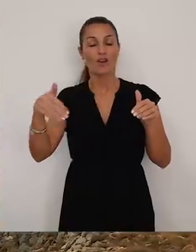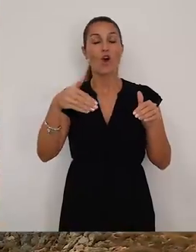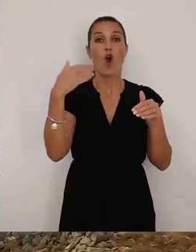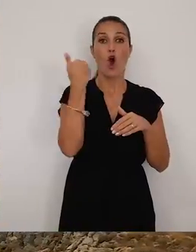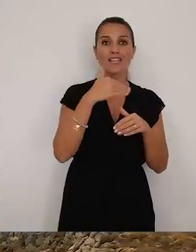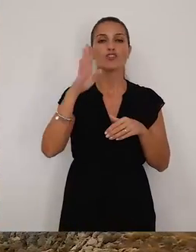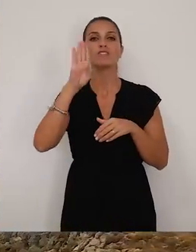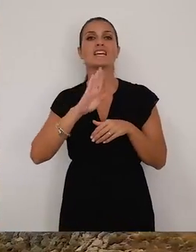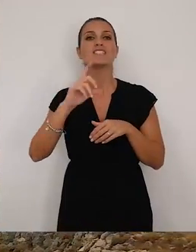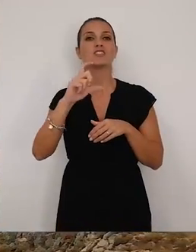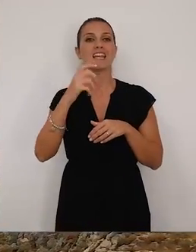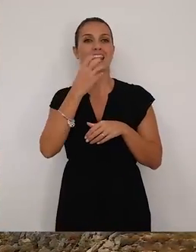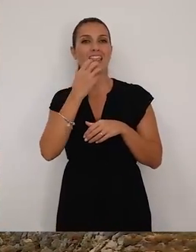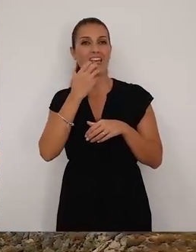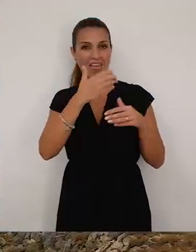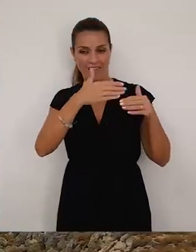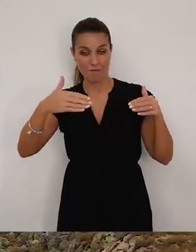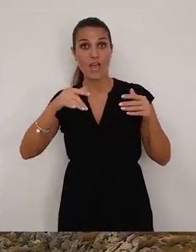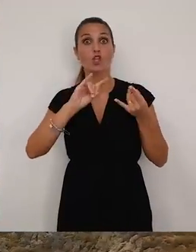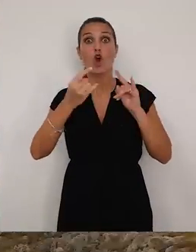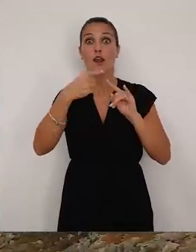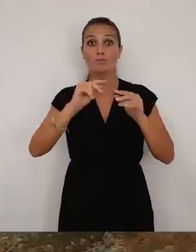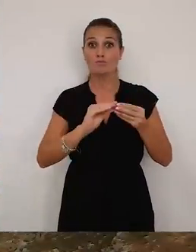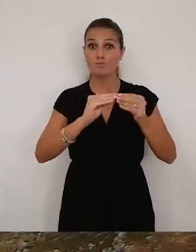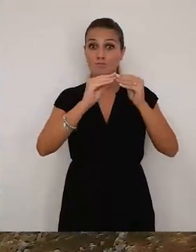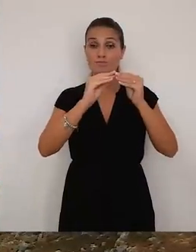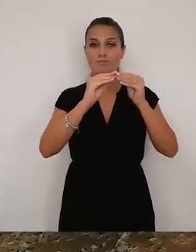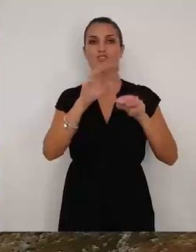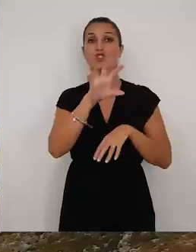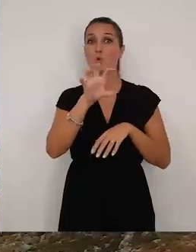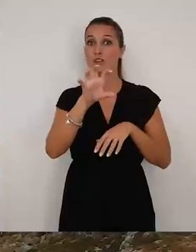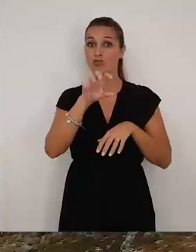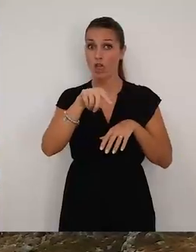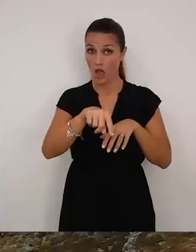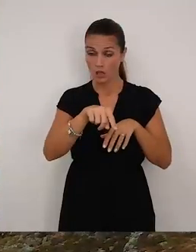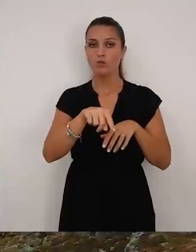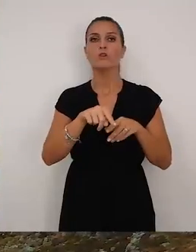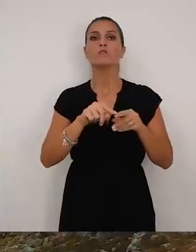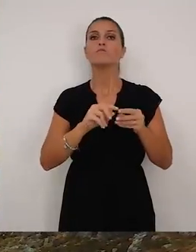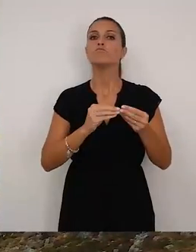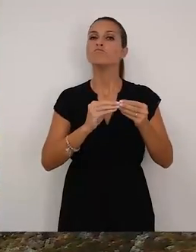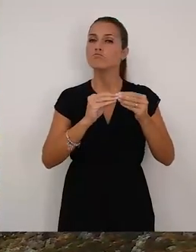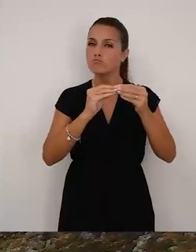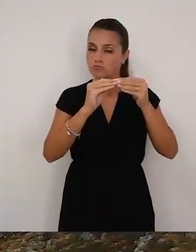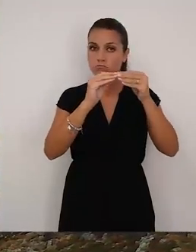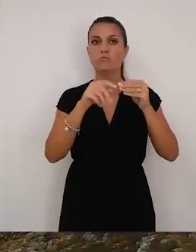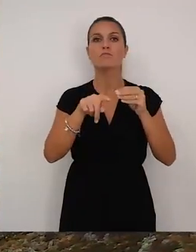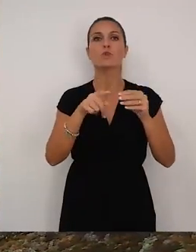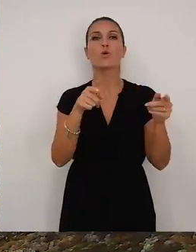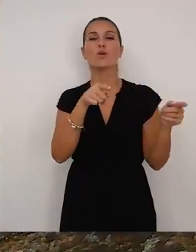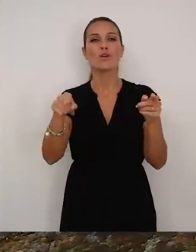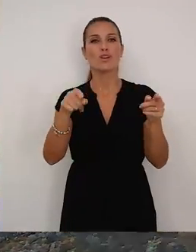provinciale Otranto-Santa Cesarea Terme. La torre fu costruita nel 500 a spese dell'antica Universitas di